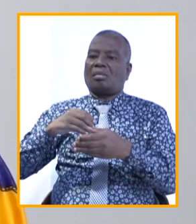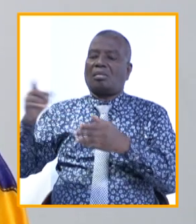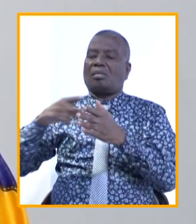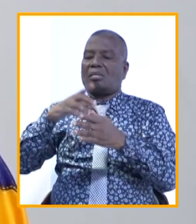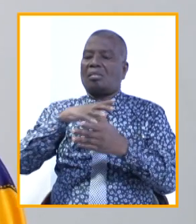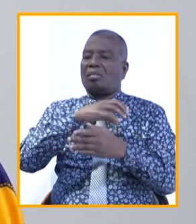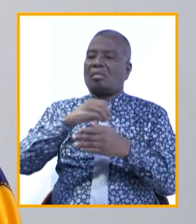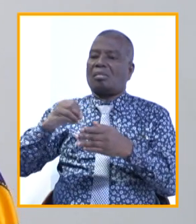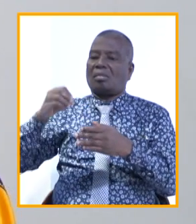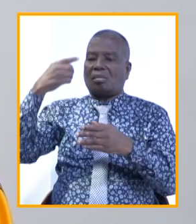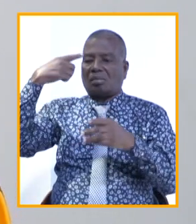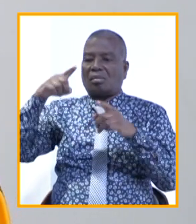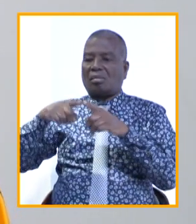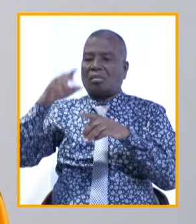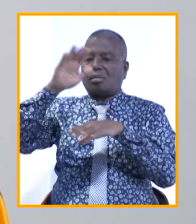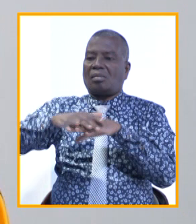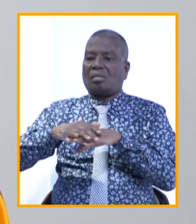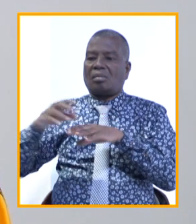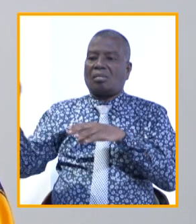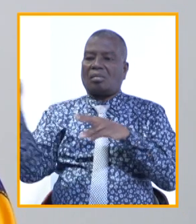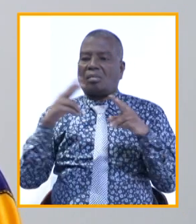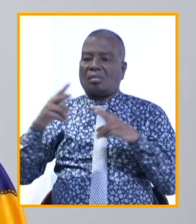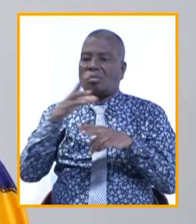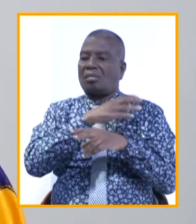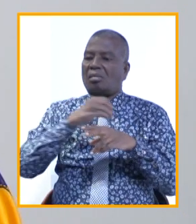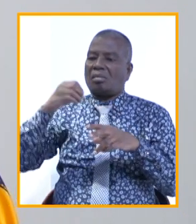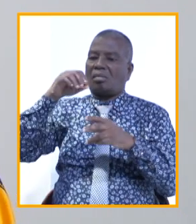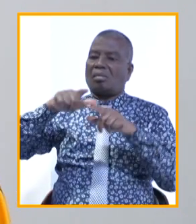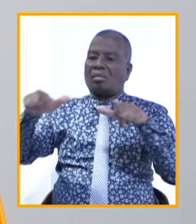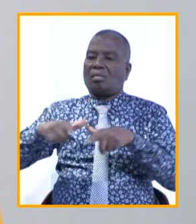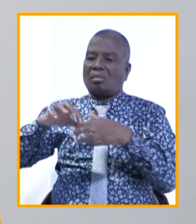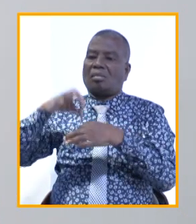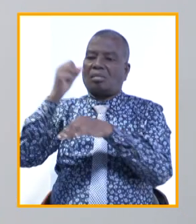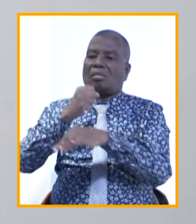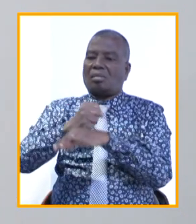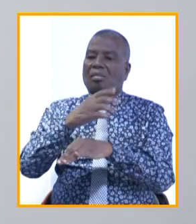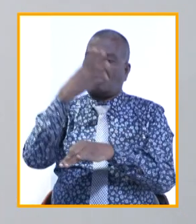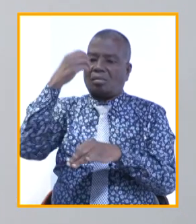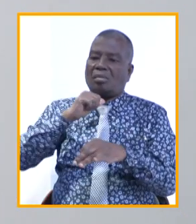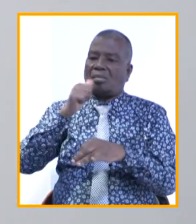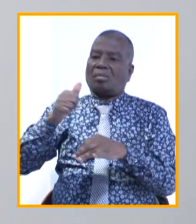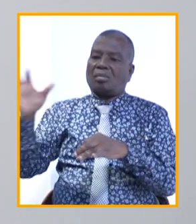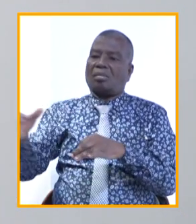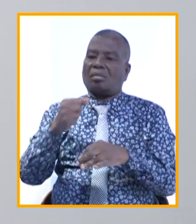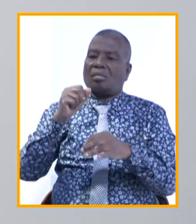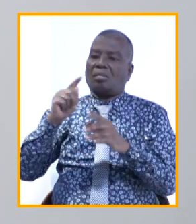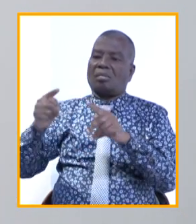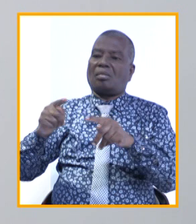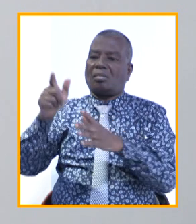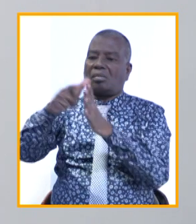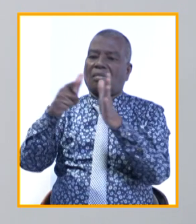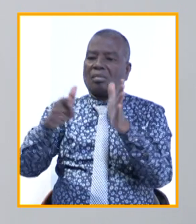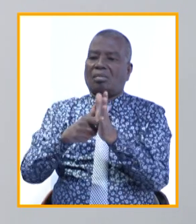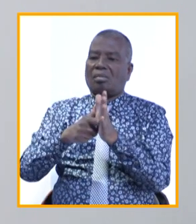ratifiant également la Convention sur les violences et le harcèlement au milieu du travail, et aussi, pourquoi pas, en prenant une loi